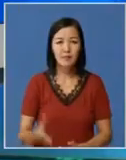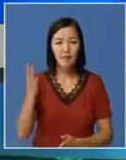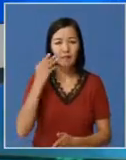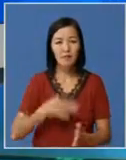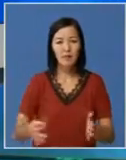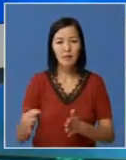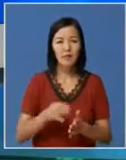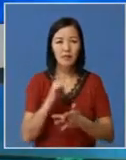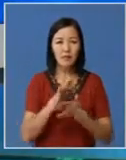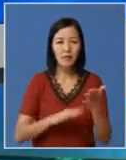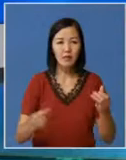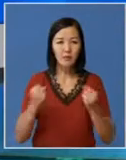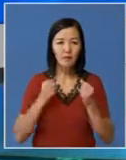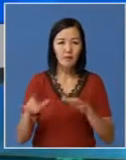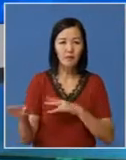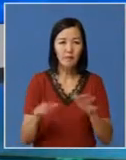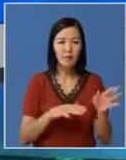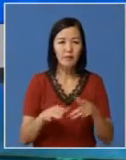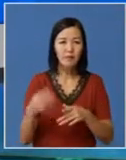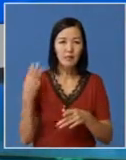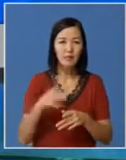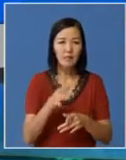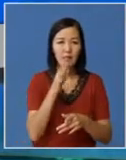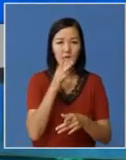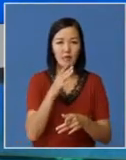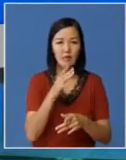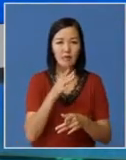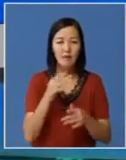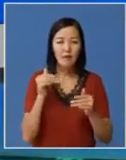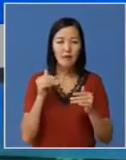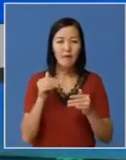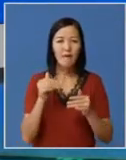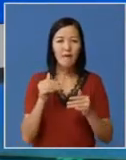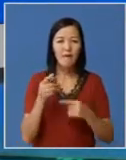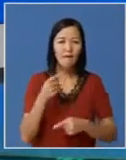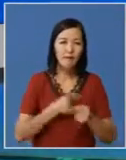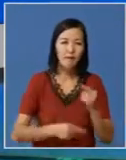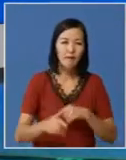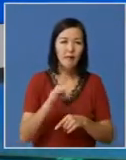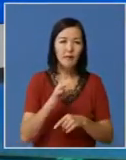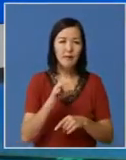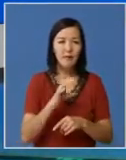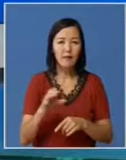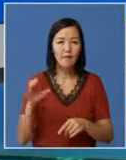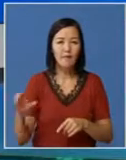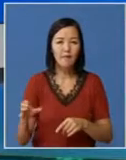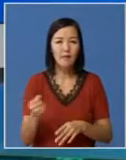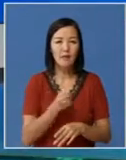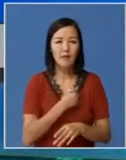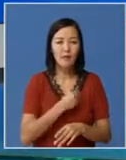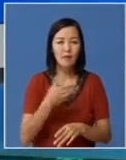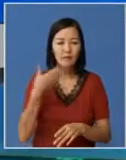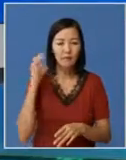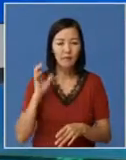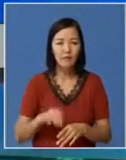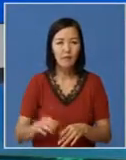В Алматинской области продолжаются спортивные мероприятия в рамках 30-летия вывода советских войск из Афганистана. На этот раз прошел городской турнир